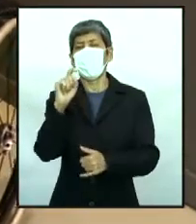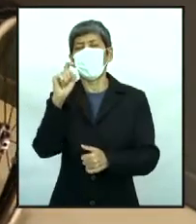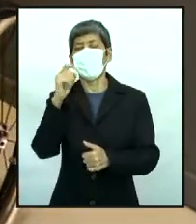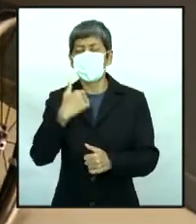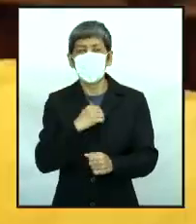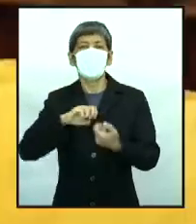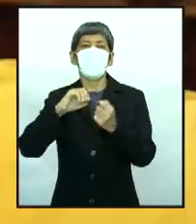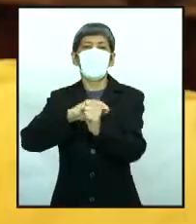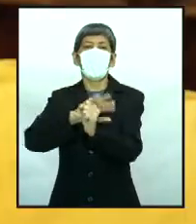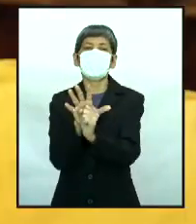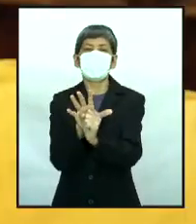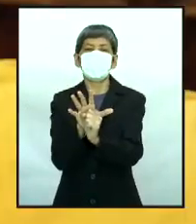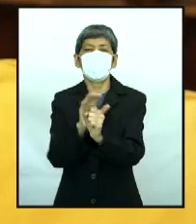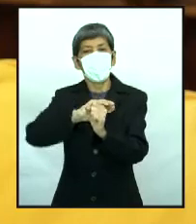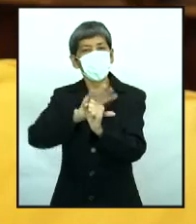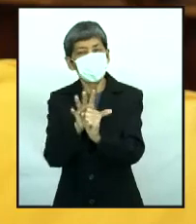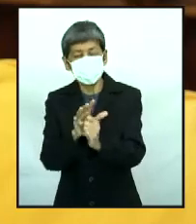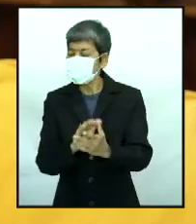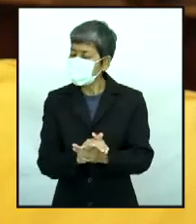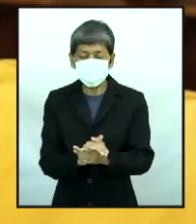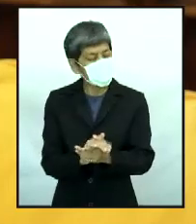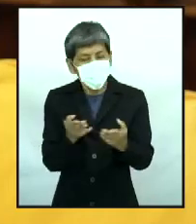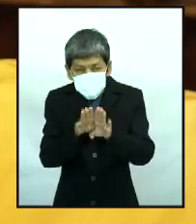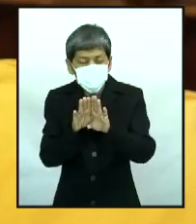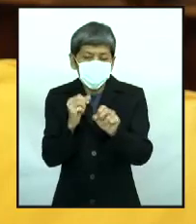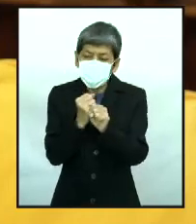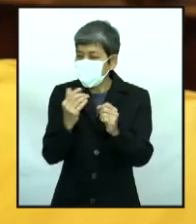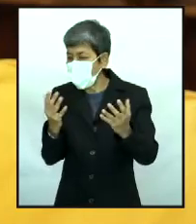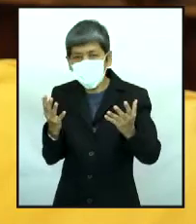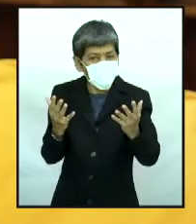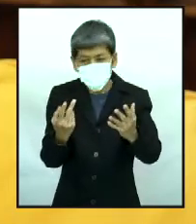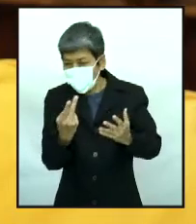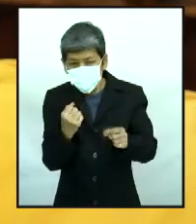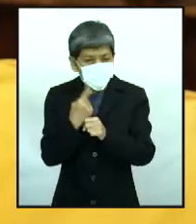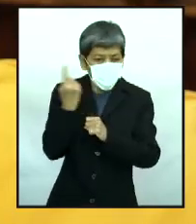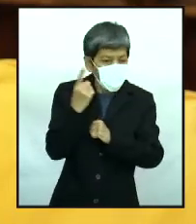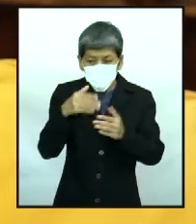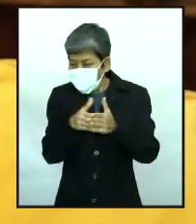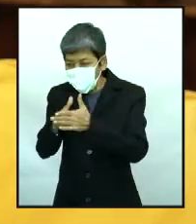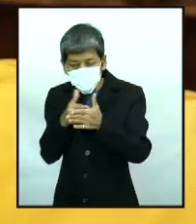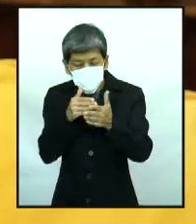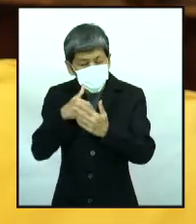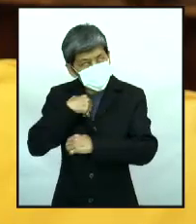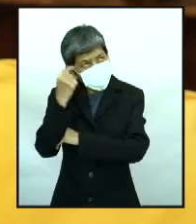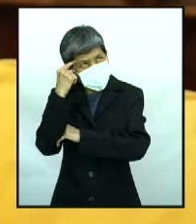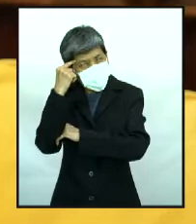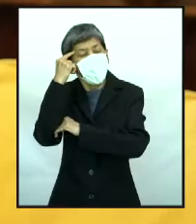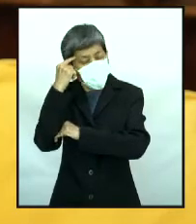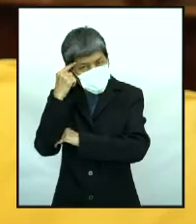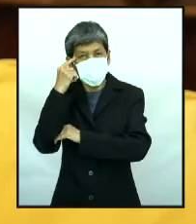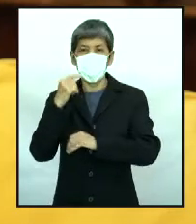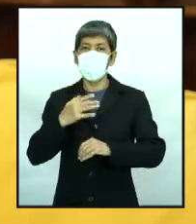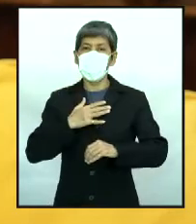ก็เจอโควิดก็ปิดก็ไม่รู้จะทำอะไรกันสองคนไปเที่ยวไปไหนก็ไม่ได้ก็เลยว่าตัดสินใ